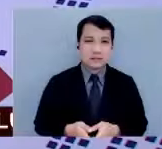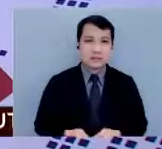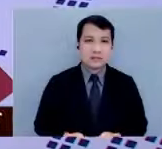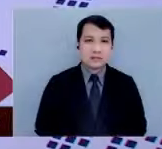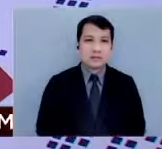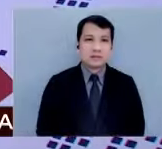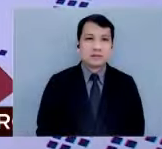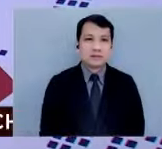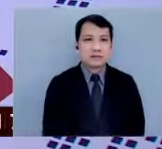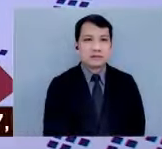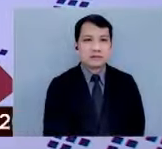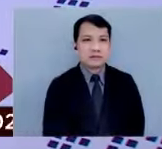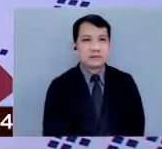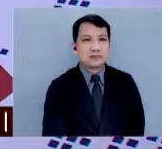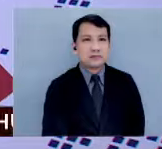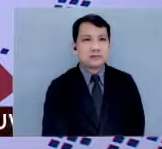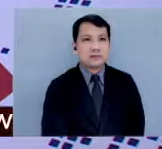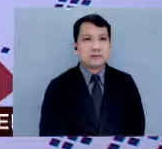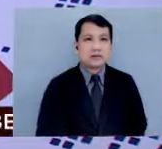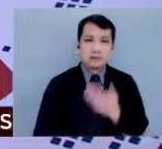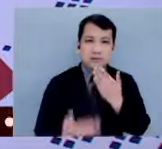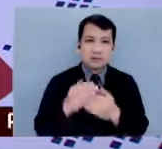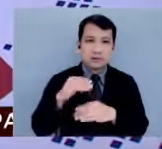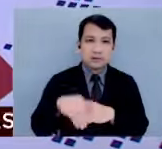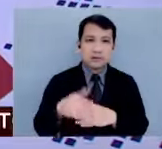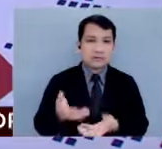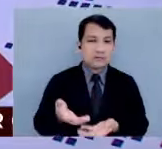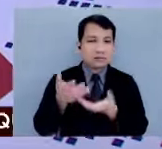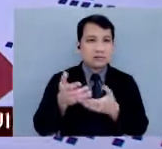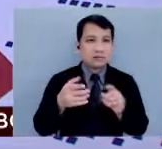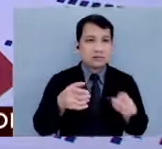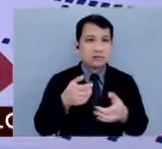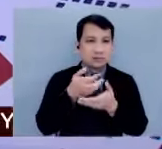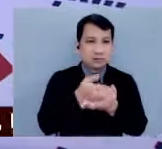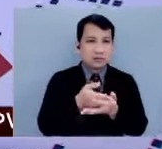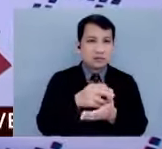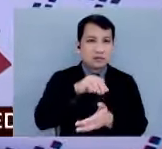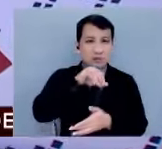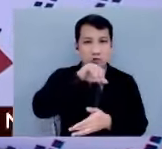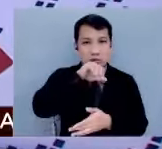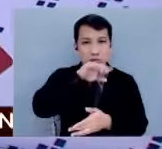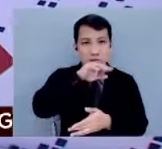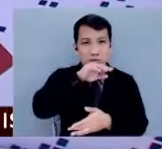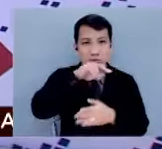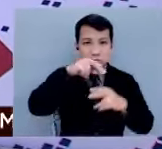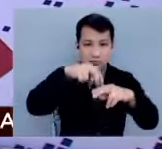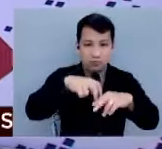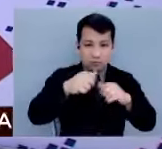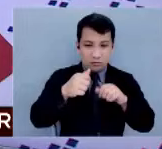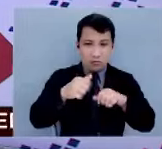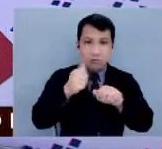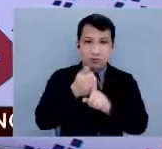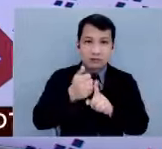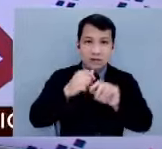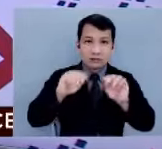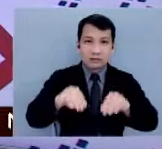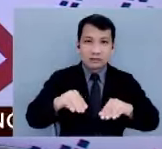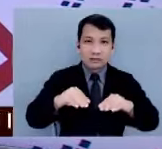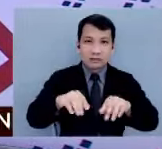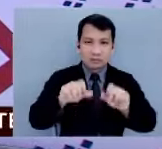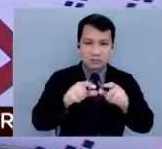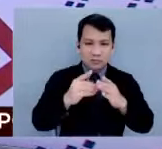Para naman sa ating pabawang pampa-good night, hinangaan online ang pag-rescue sa isang lolang lumambitin sa automatic roll-up door ng isang tindahan sa